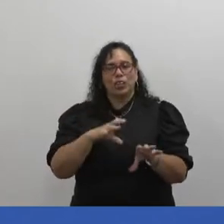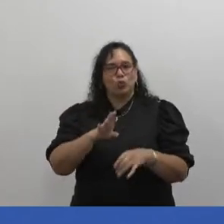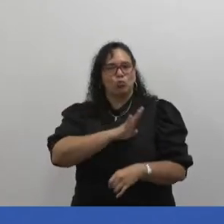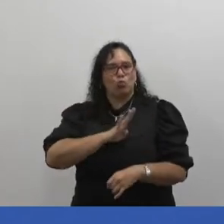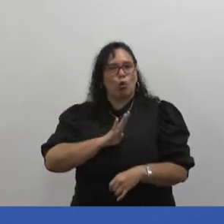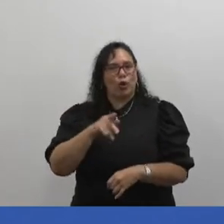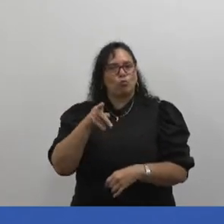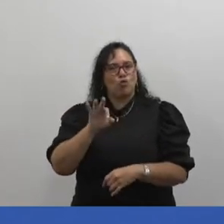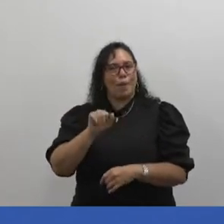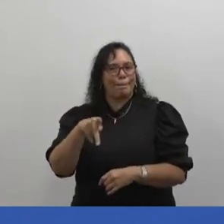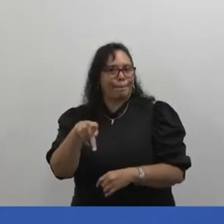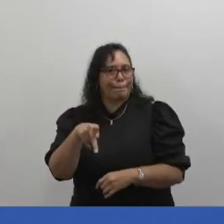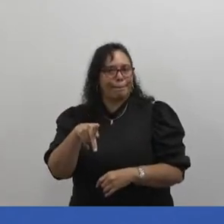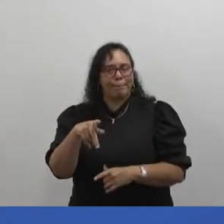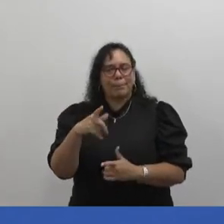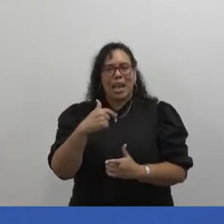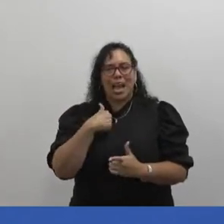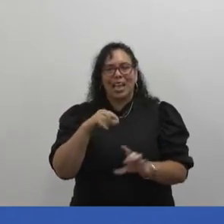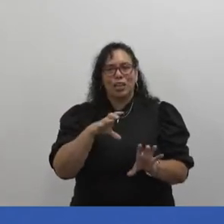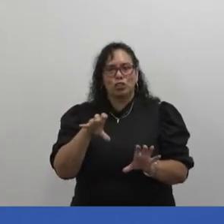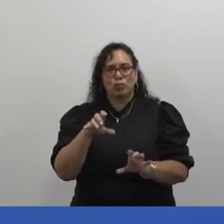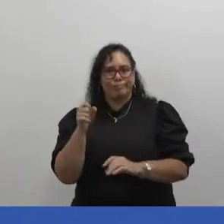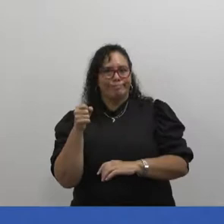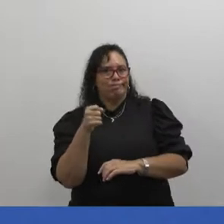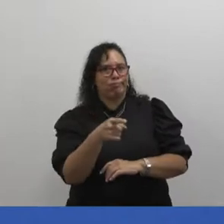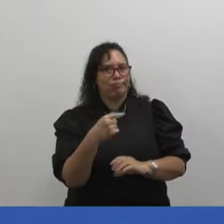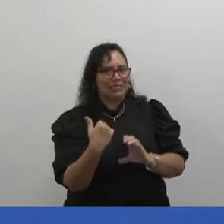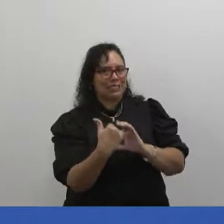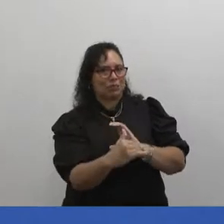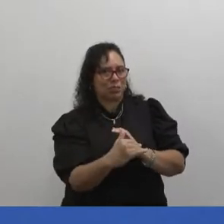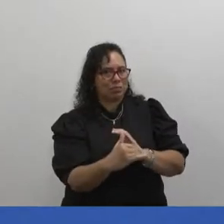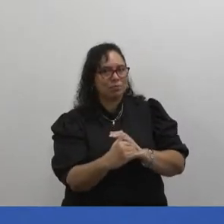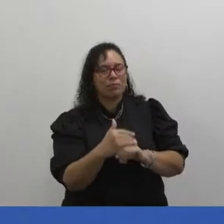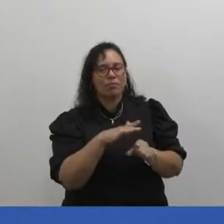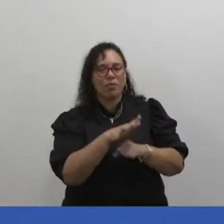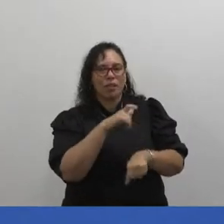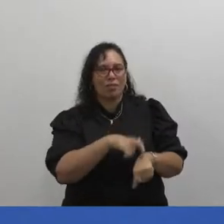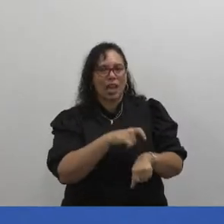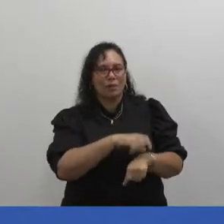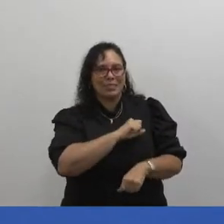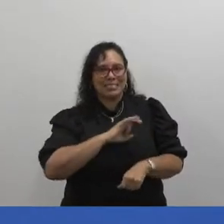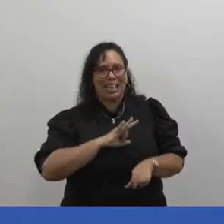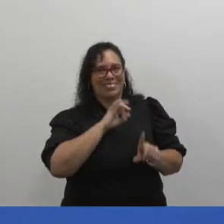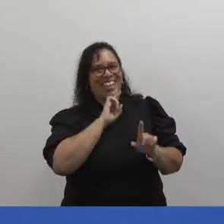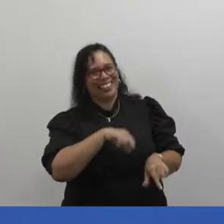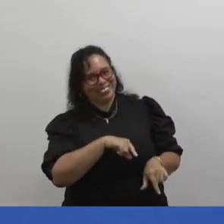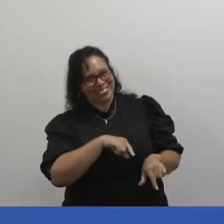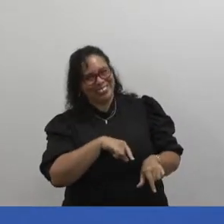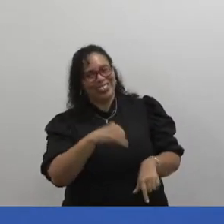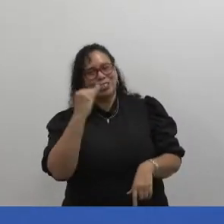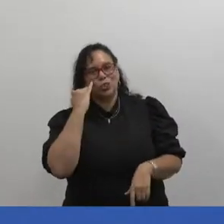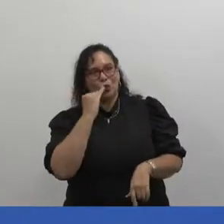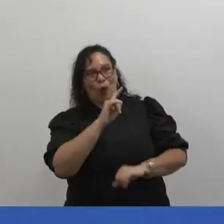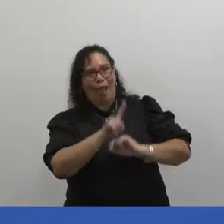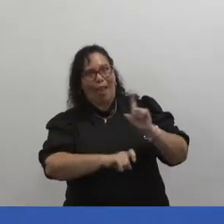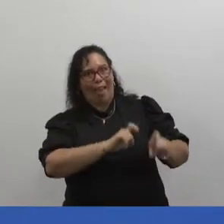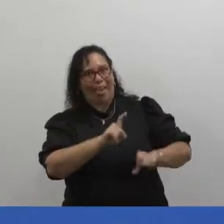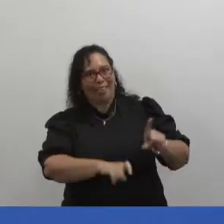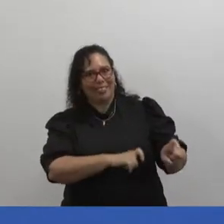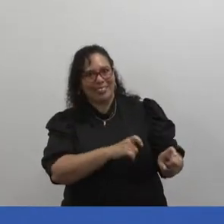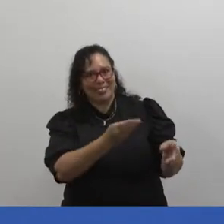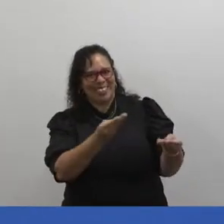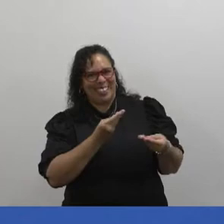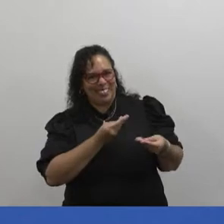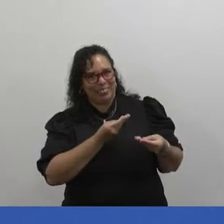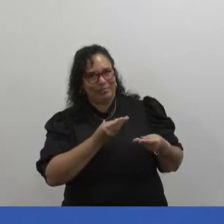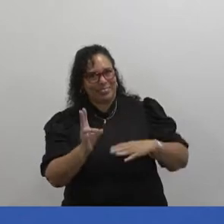châu chứ tu nửa tí muối xâm rạm dương chia xâm mạch chất ở bột nâng nói